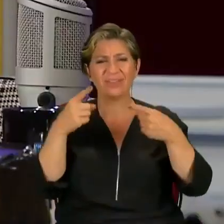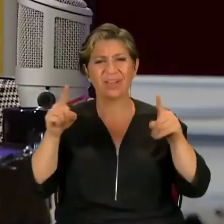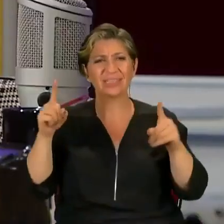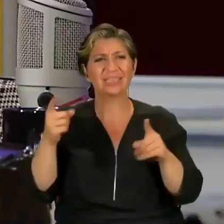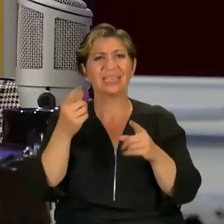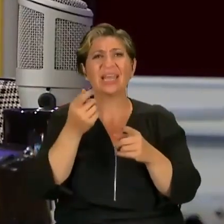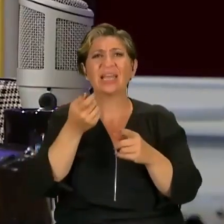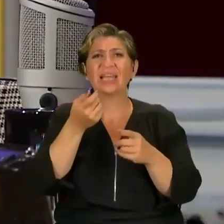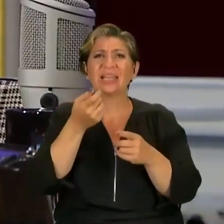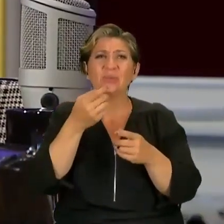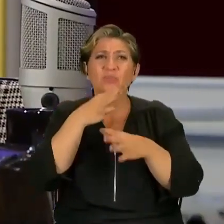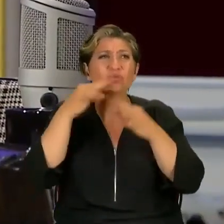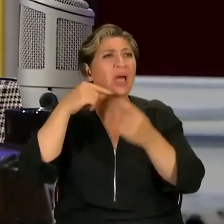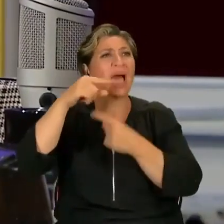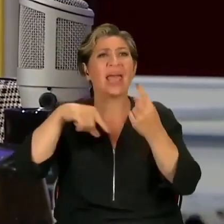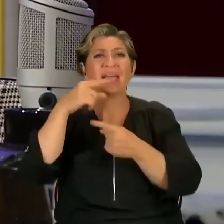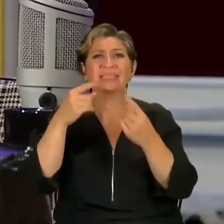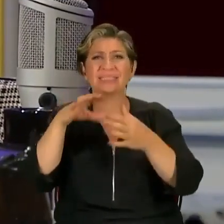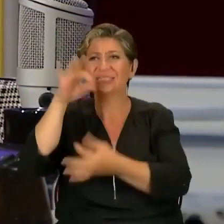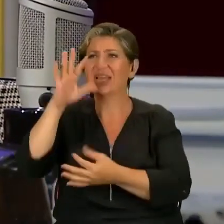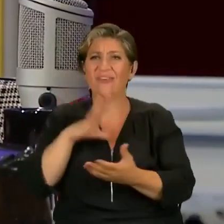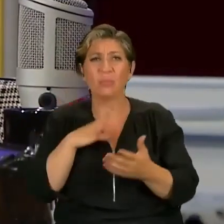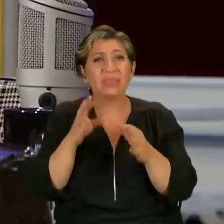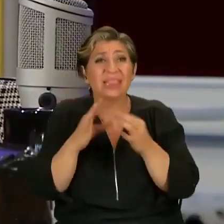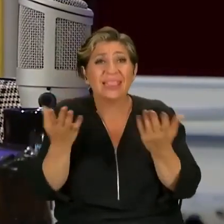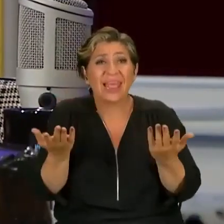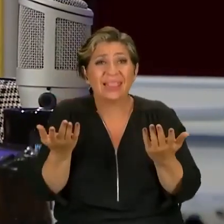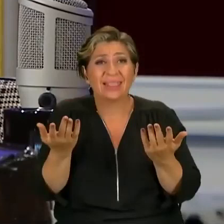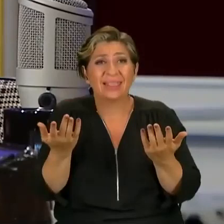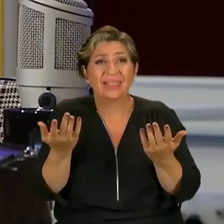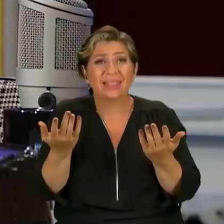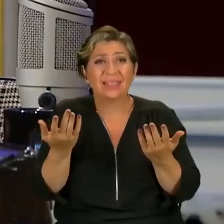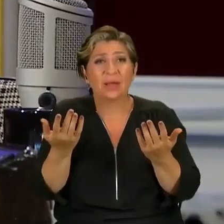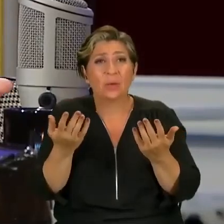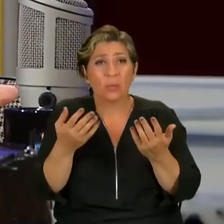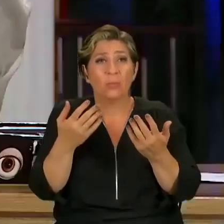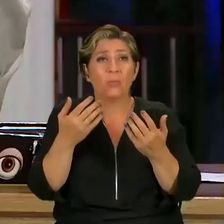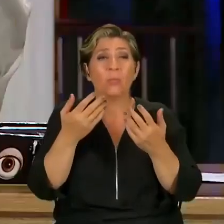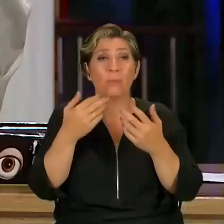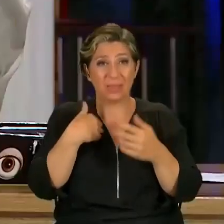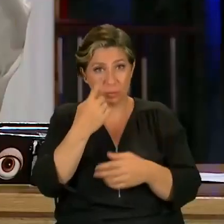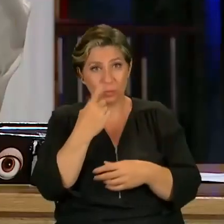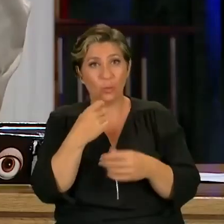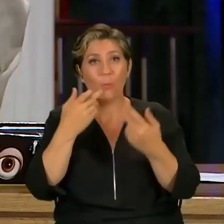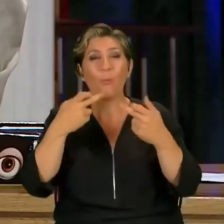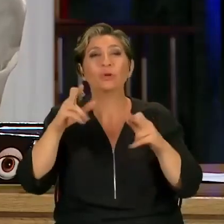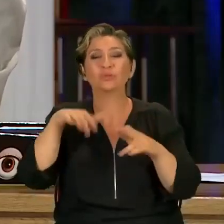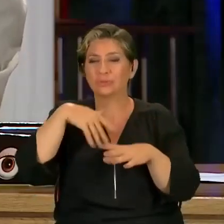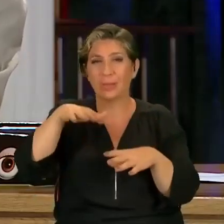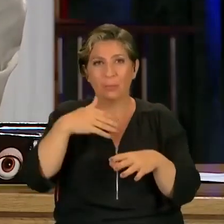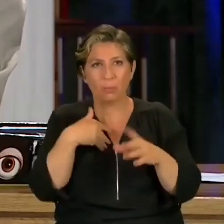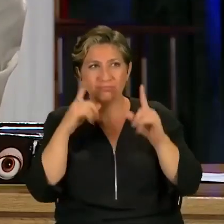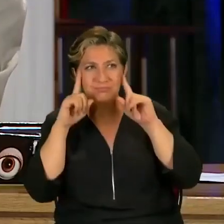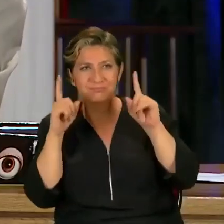şeyler kullanarak mutluluk aramaya çalışıyorlar. Neden acaba bu? Bana mı boşluk soruyorsunuz? Evet, bu neden boşlukta? Bir